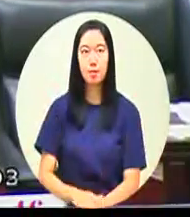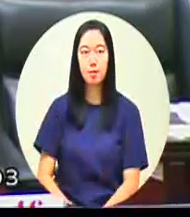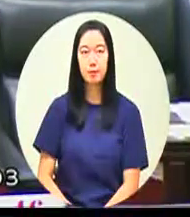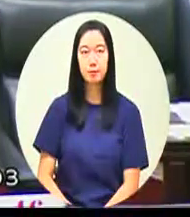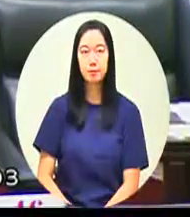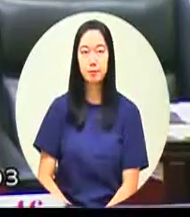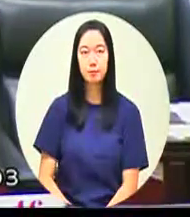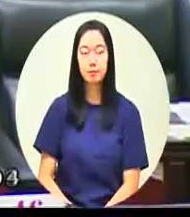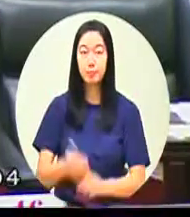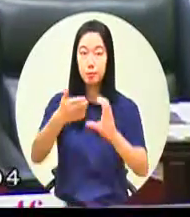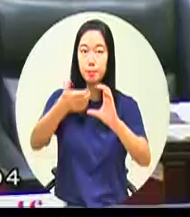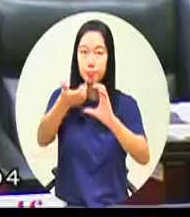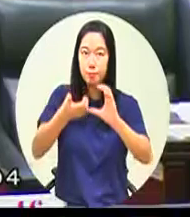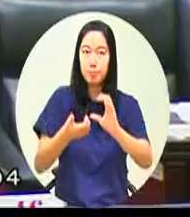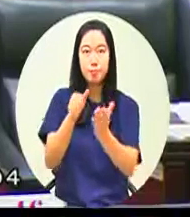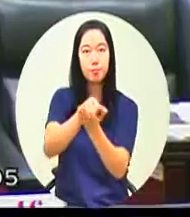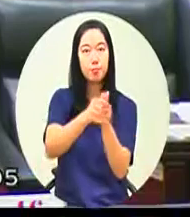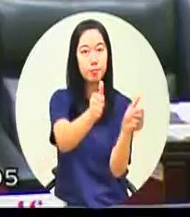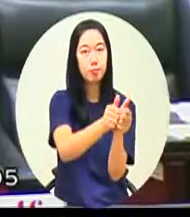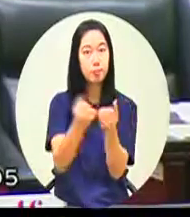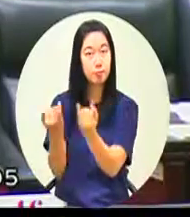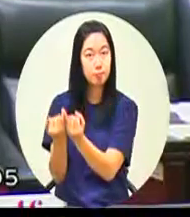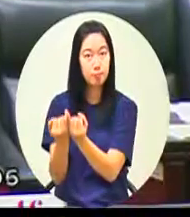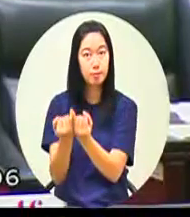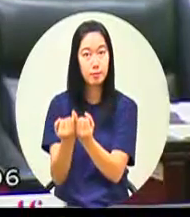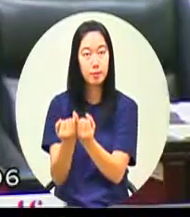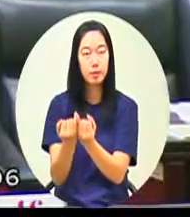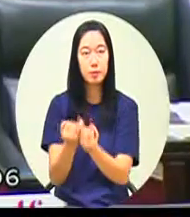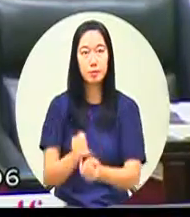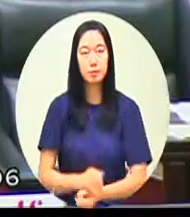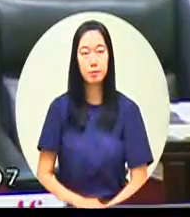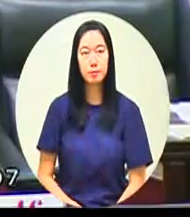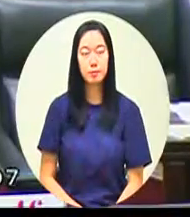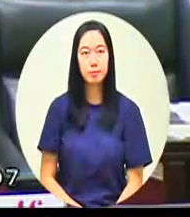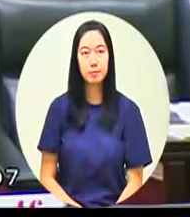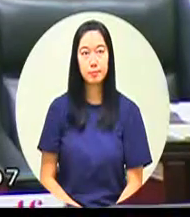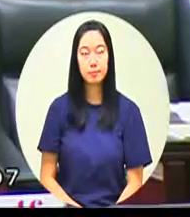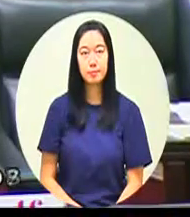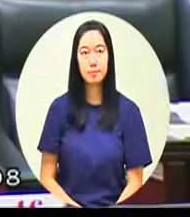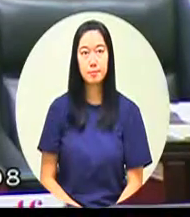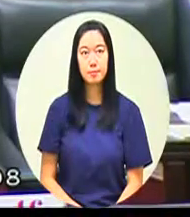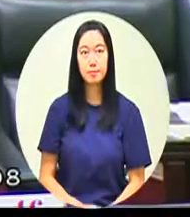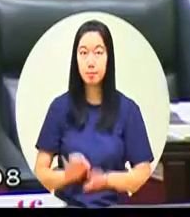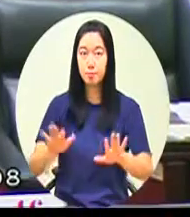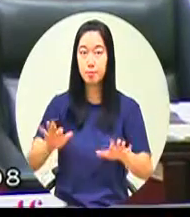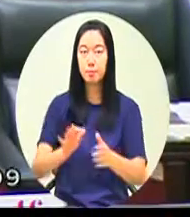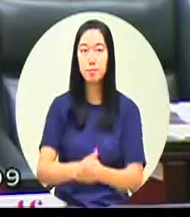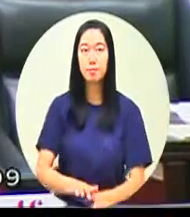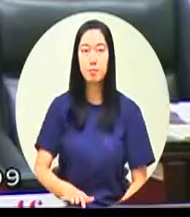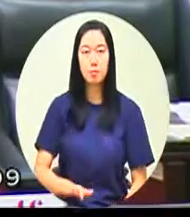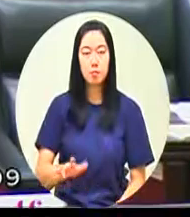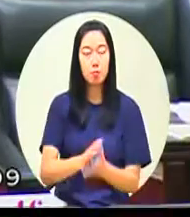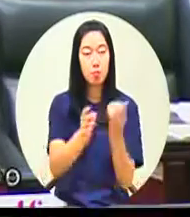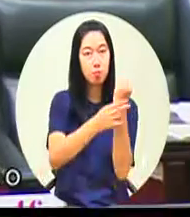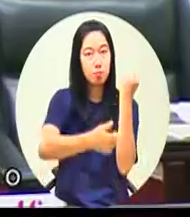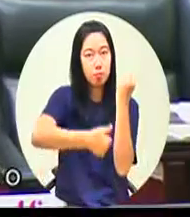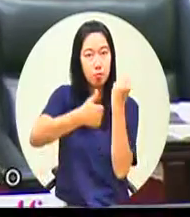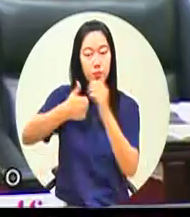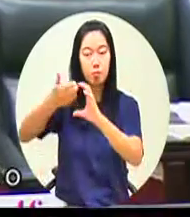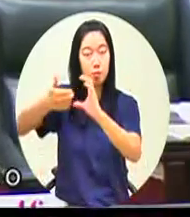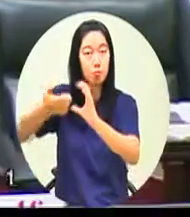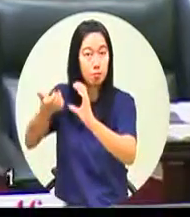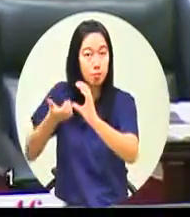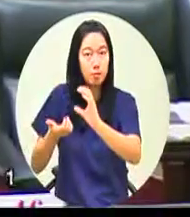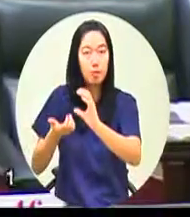视咱的媒体朋友啊，甲咱即阵啊，咱石门潭的里面哈，交里长有可能拢伫电视